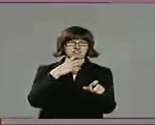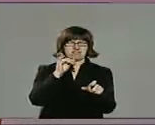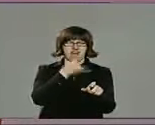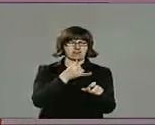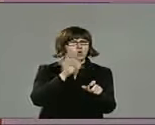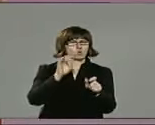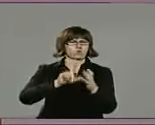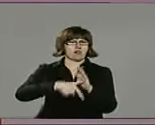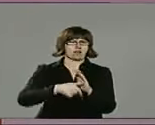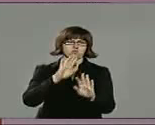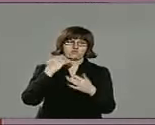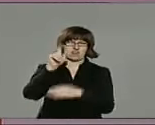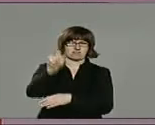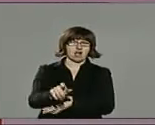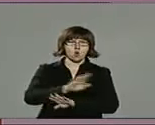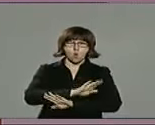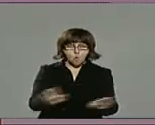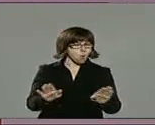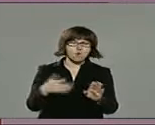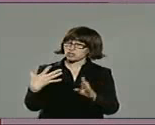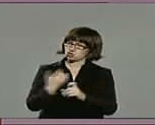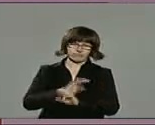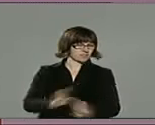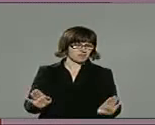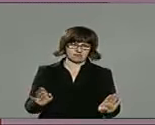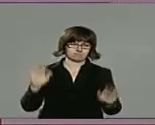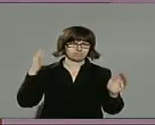eine große Leistung. Vielen Dank, Barbara. Ohne dich wären wir nicht so weit gekommen.